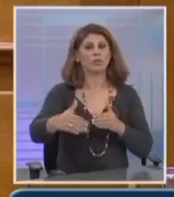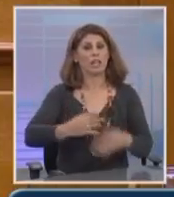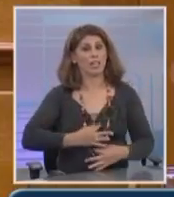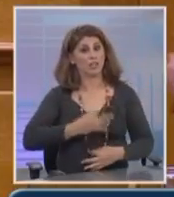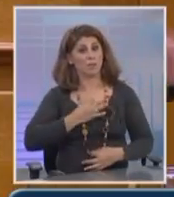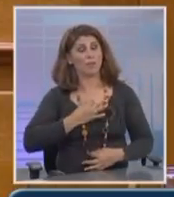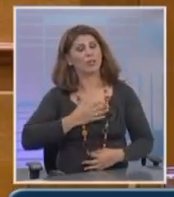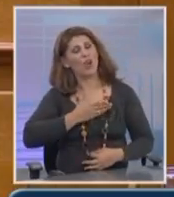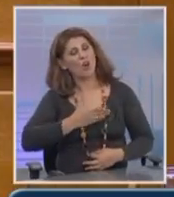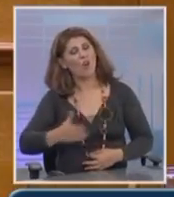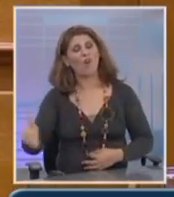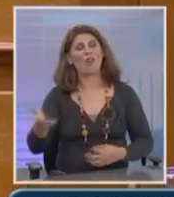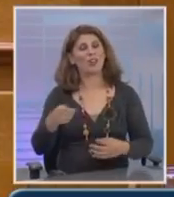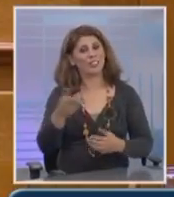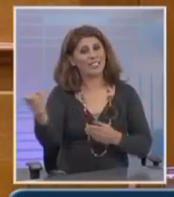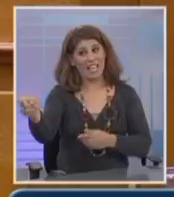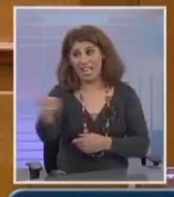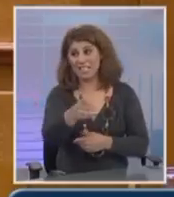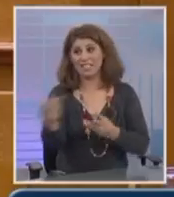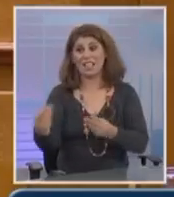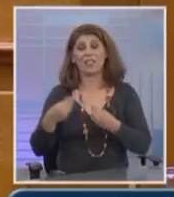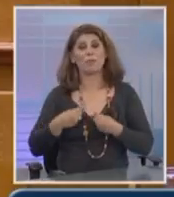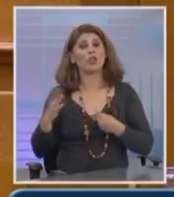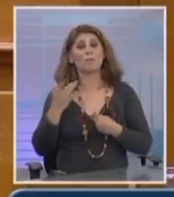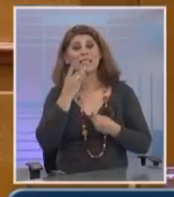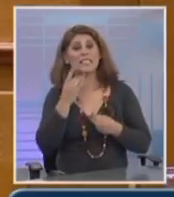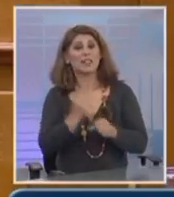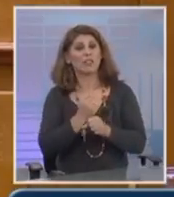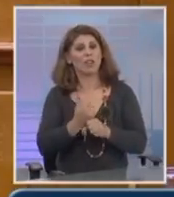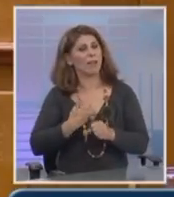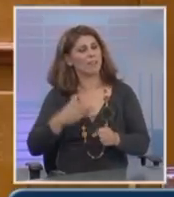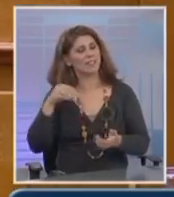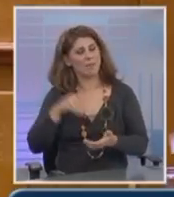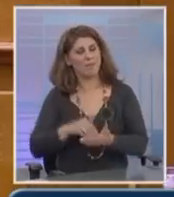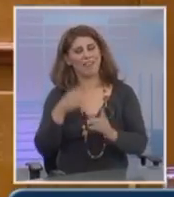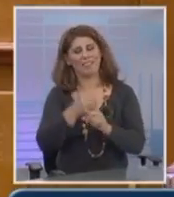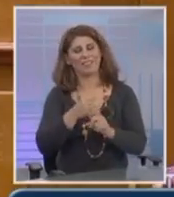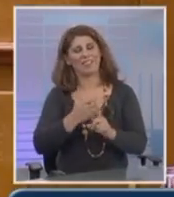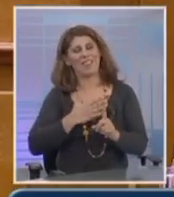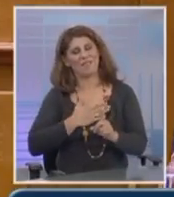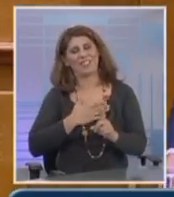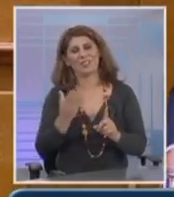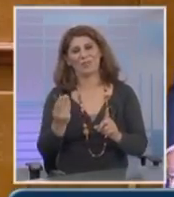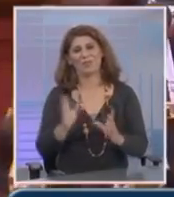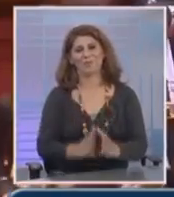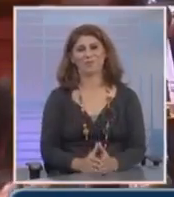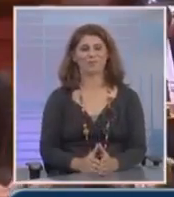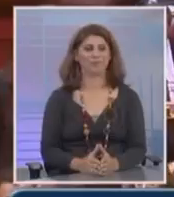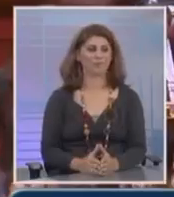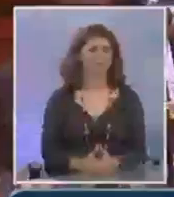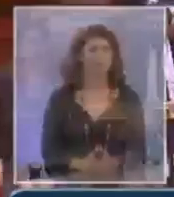αξιοπρέπεια, όλα όσα εσείς μας στερήσατε και όλα όσα με σκληρή δουλειά εμείς και πάλι θα διεκδικήσουμε. Σας ευχαριστώ πολύ.